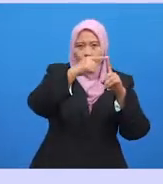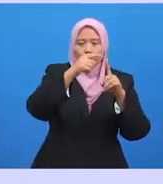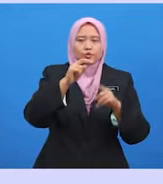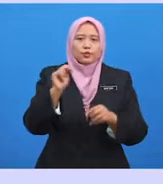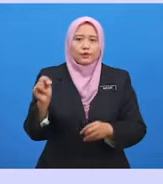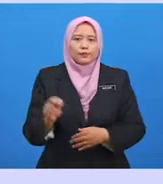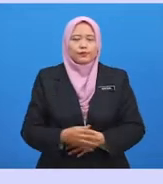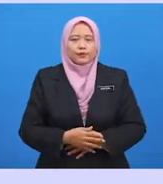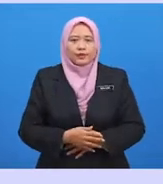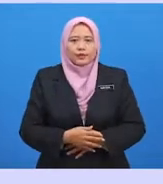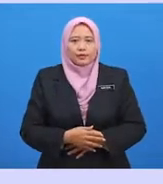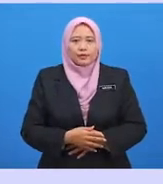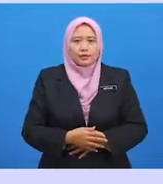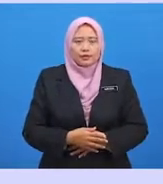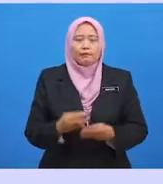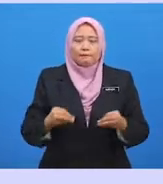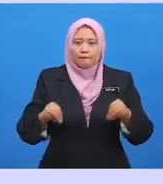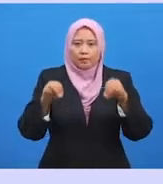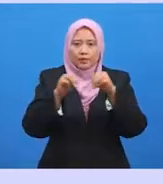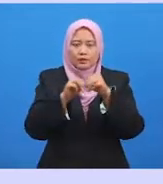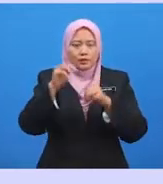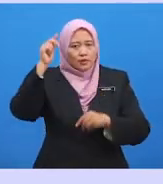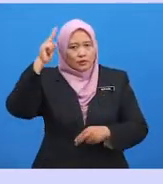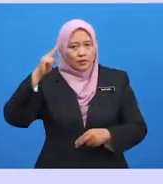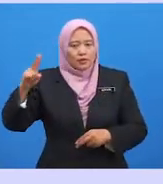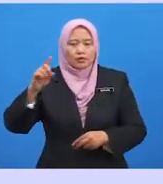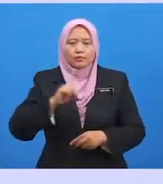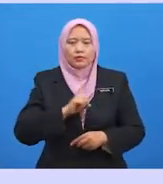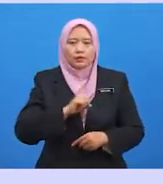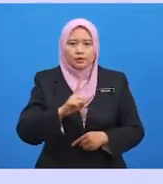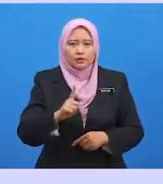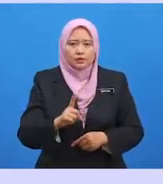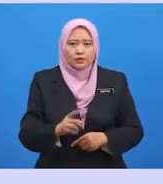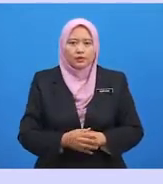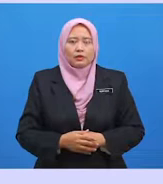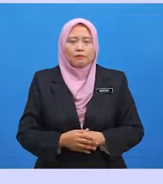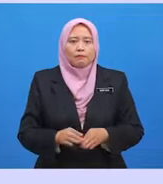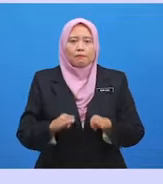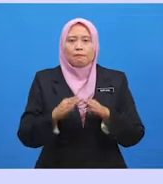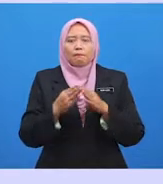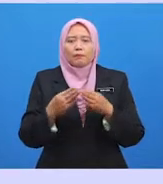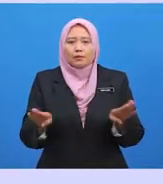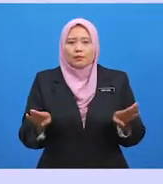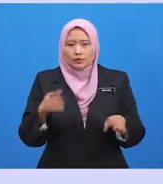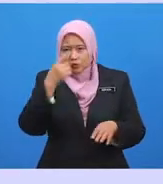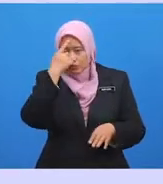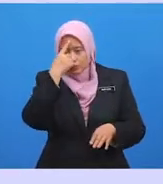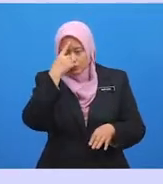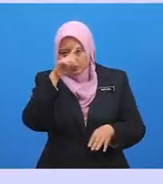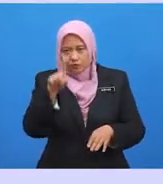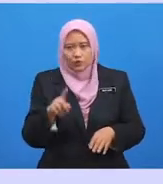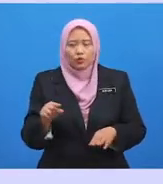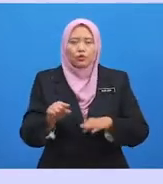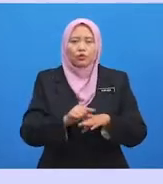negeri bebas untuk memanfaatkannya mengikut keperluan semasa contohnya